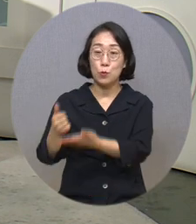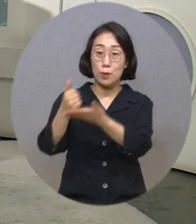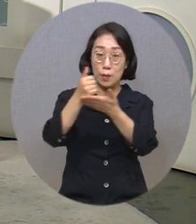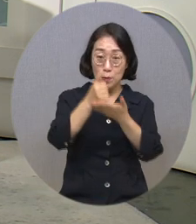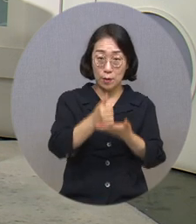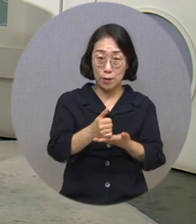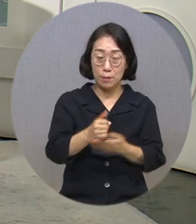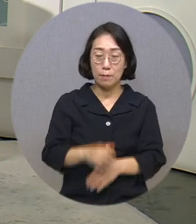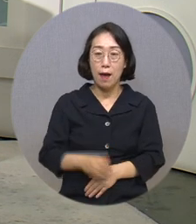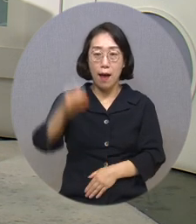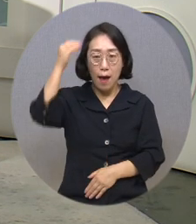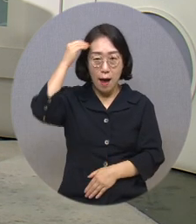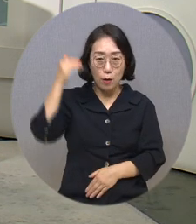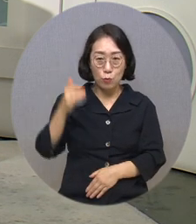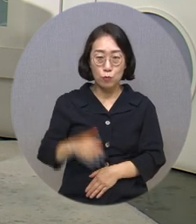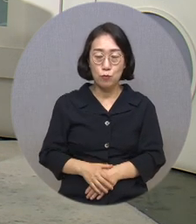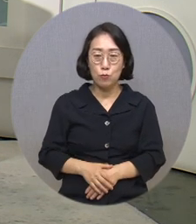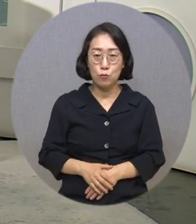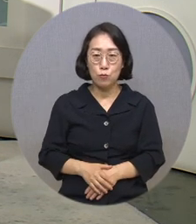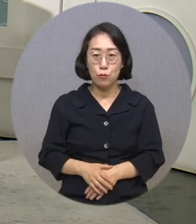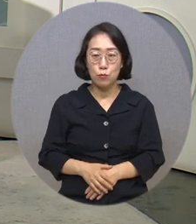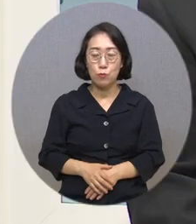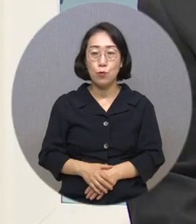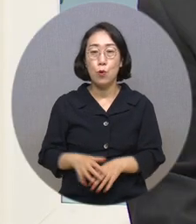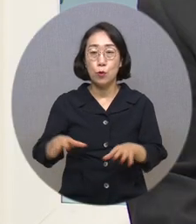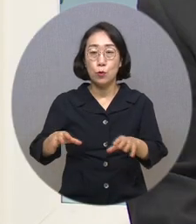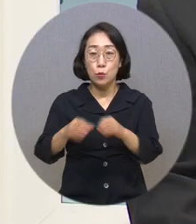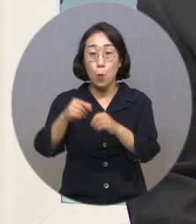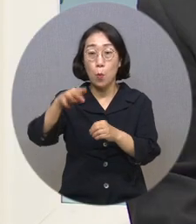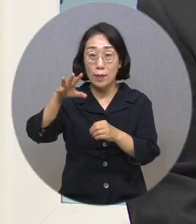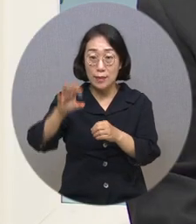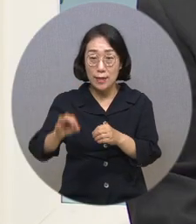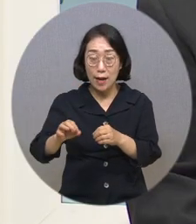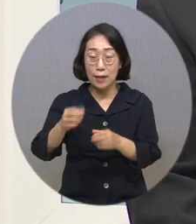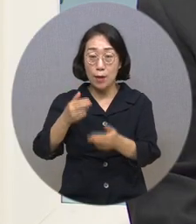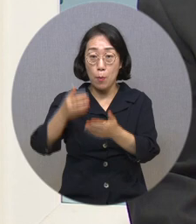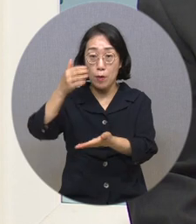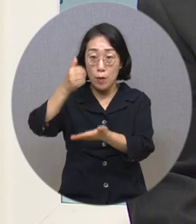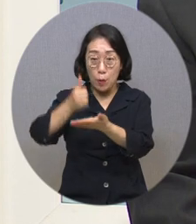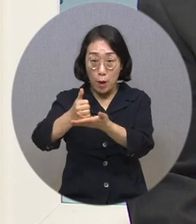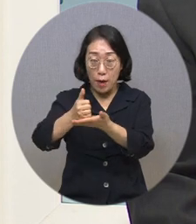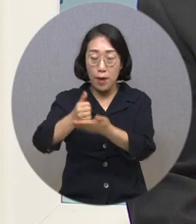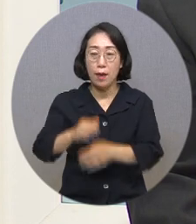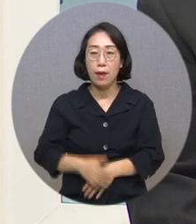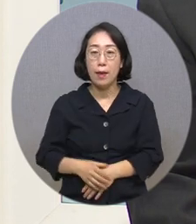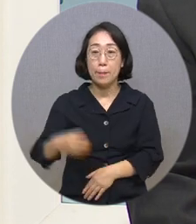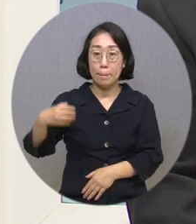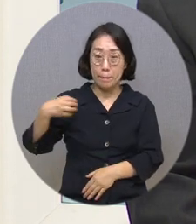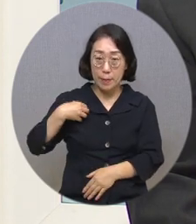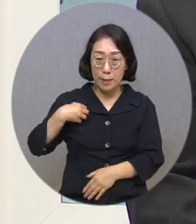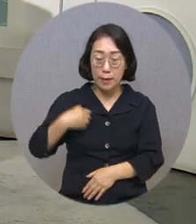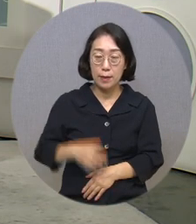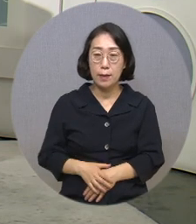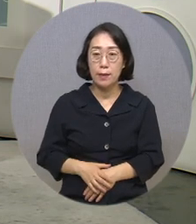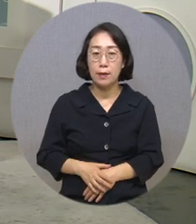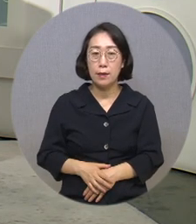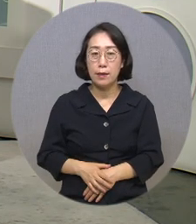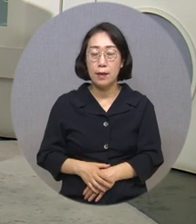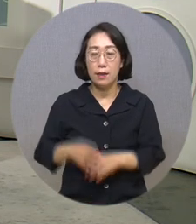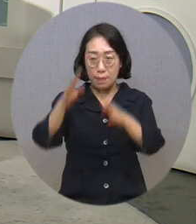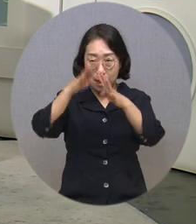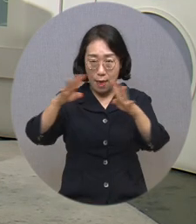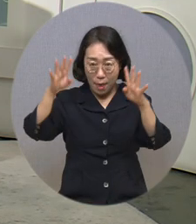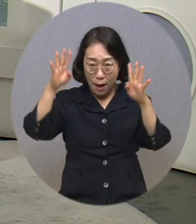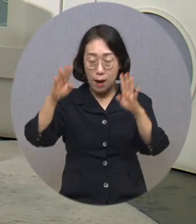손님으로 한국총장협의회 회장을 맡고 계신 송호대학 총장님과 함께 대학의 문화와 그리고